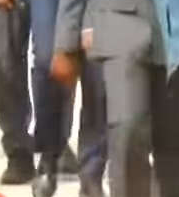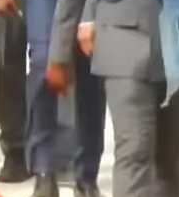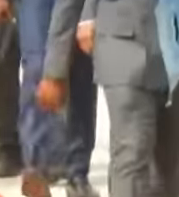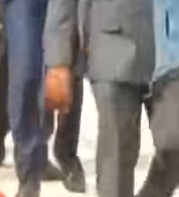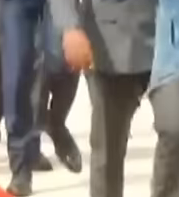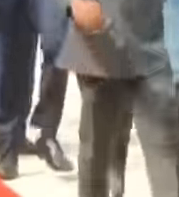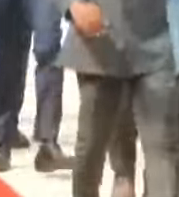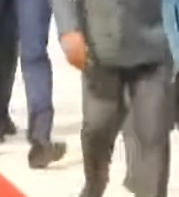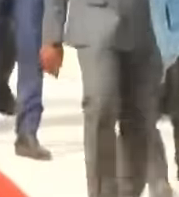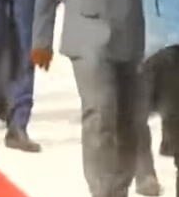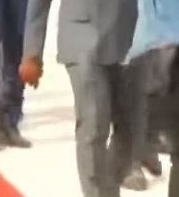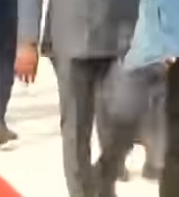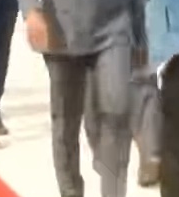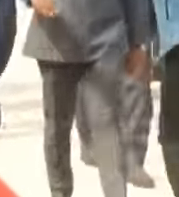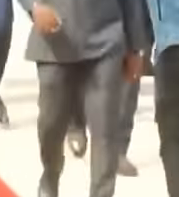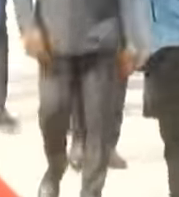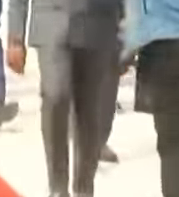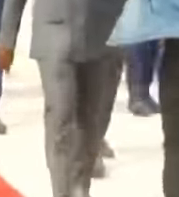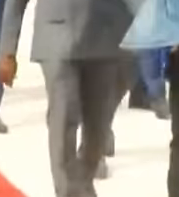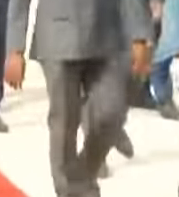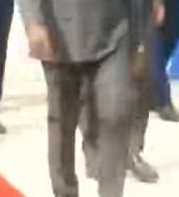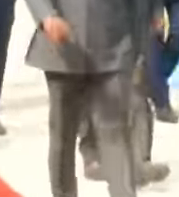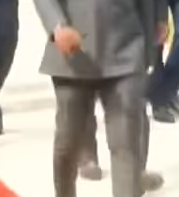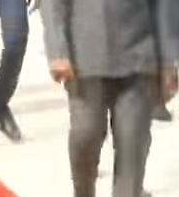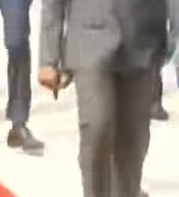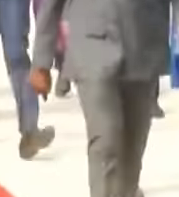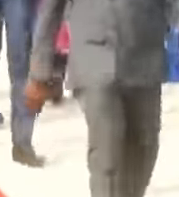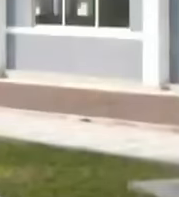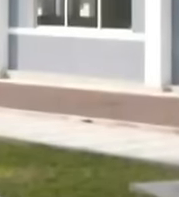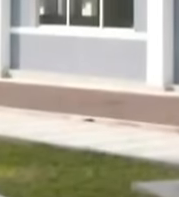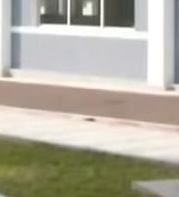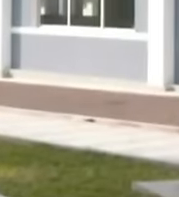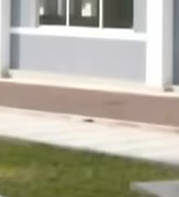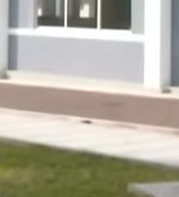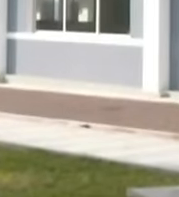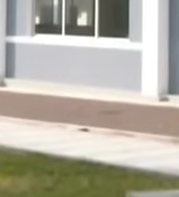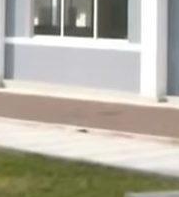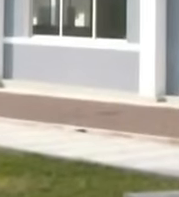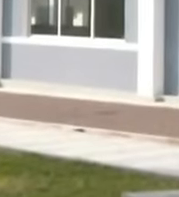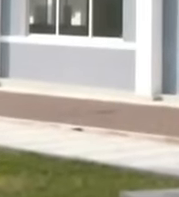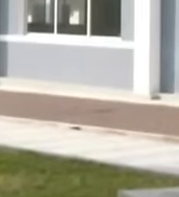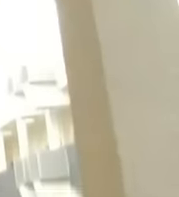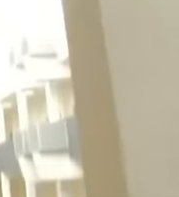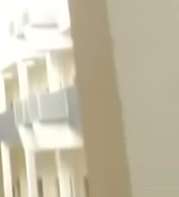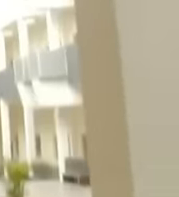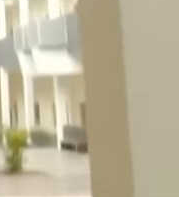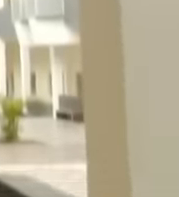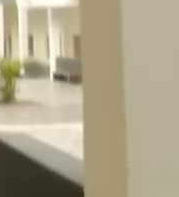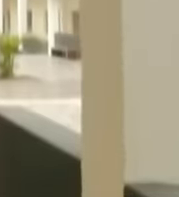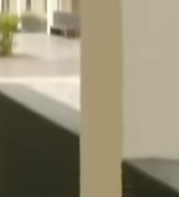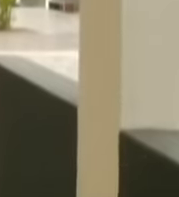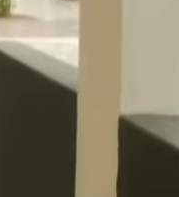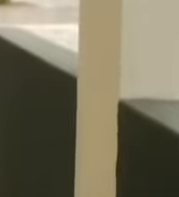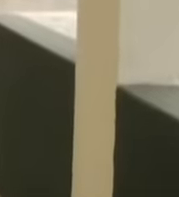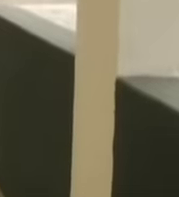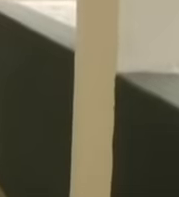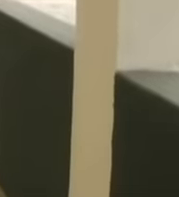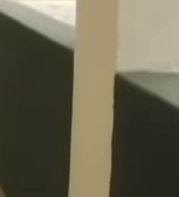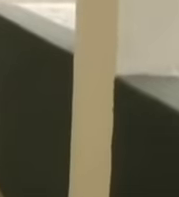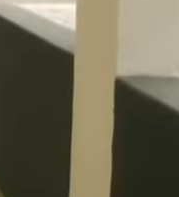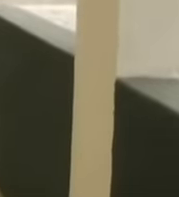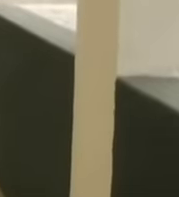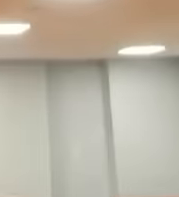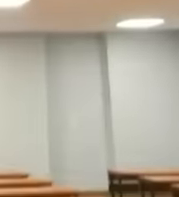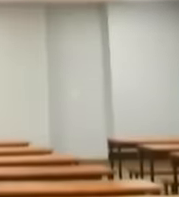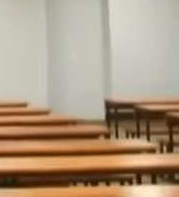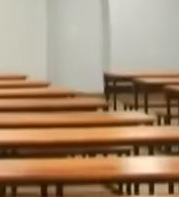construction des infrastructures sur ce nouveau campus. Sur financement propre du gouvernement de la République, trois grands bâtiments ont été construits